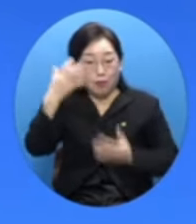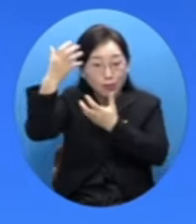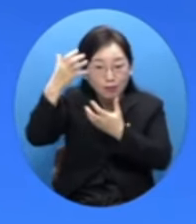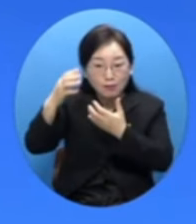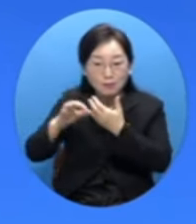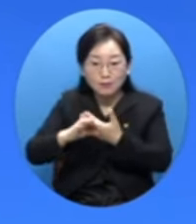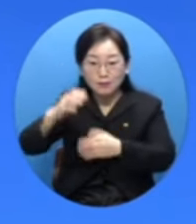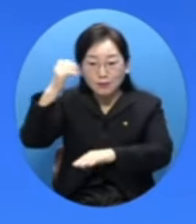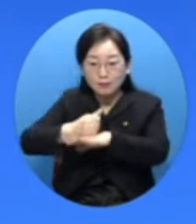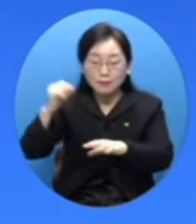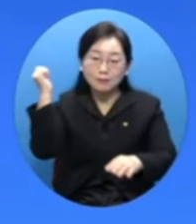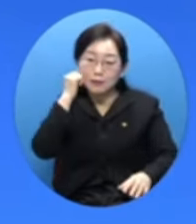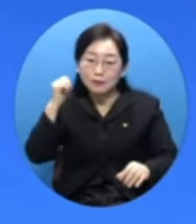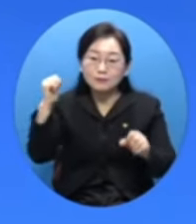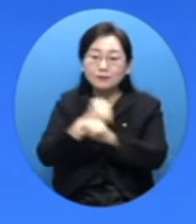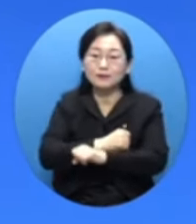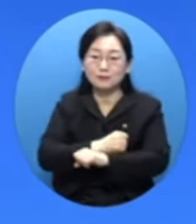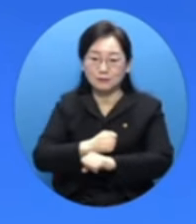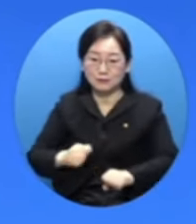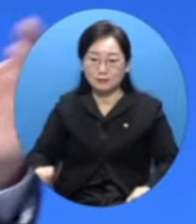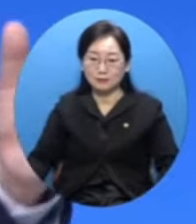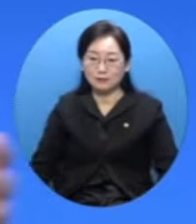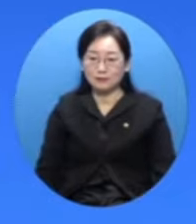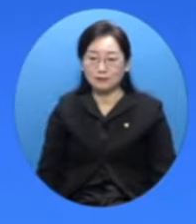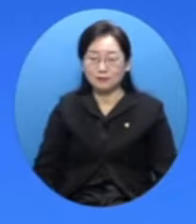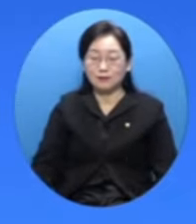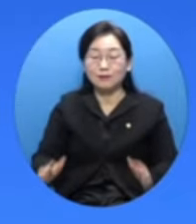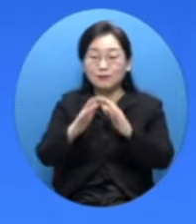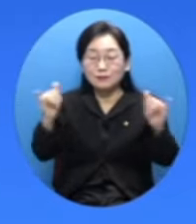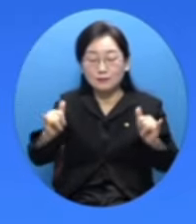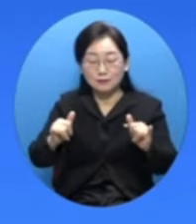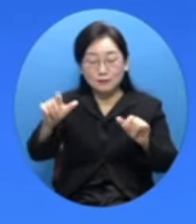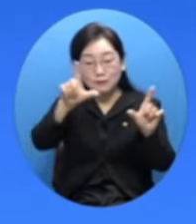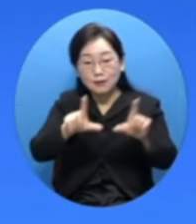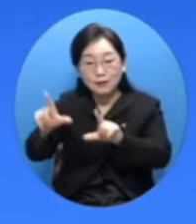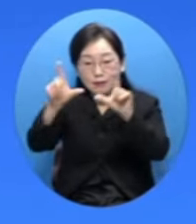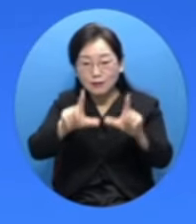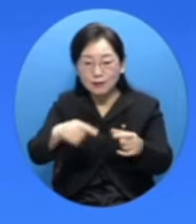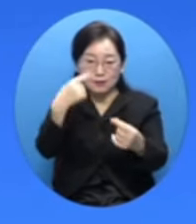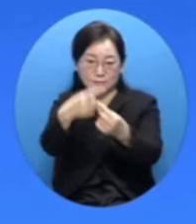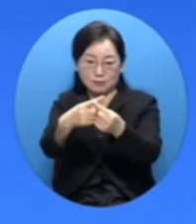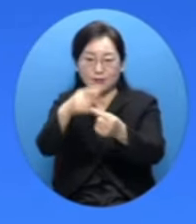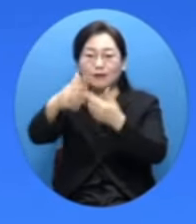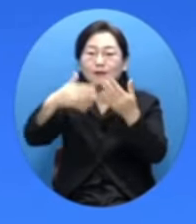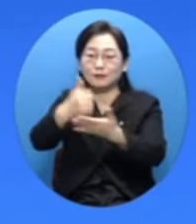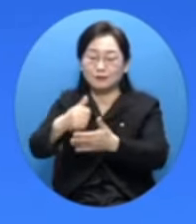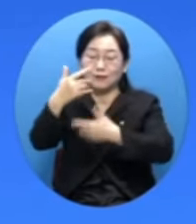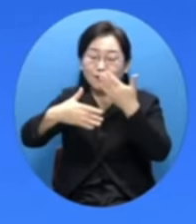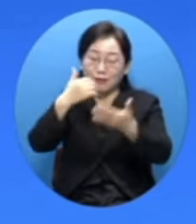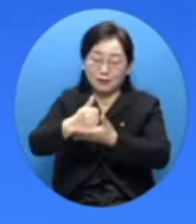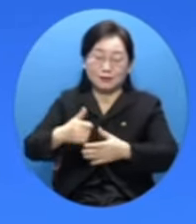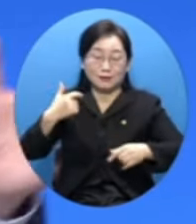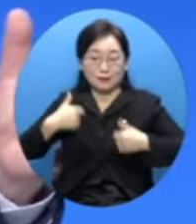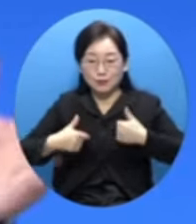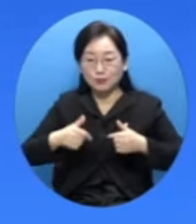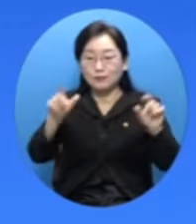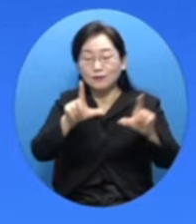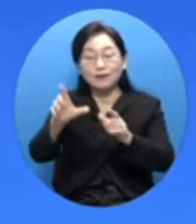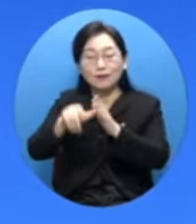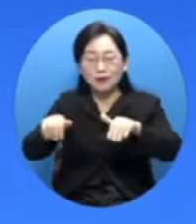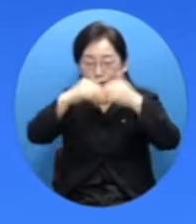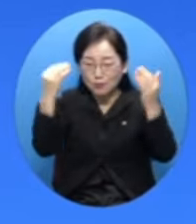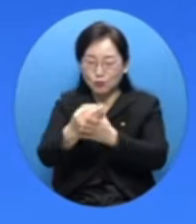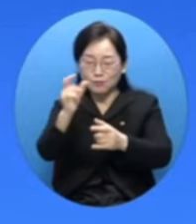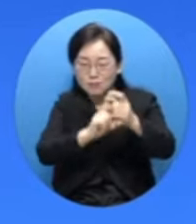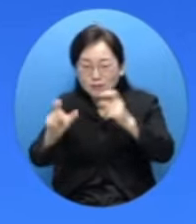결국 잘못된 길로 가고 말게 되는 것입니다. 삶의 첫 번째 수에 하나님을 도와야 되는 것입니다. 하나님의 깊이 가는 삶을 살아갈 때 이 모든 것을 우리에게